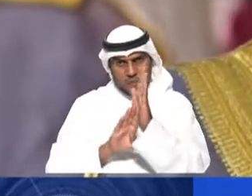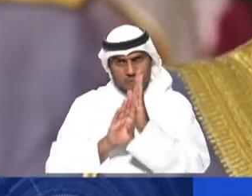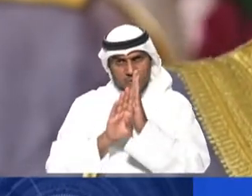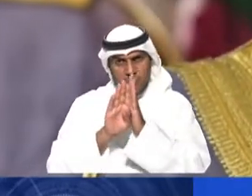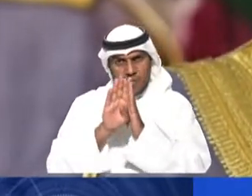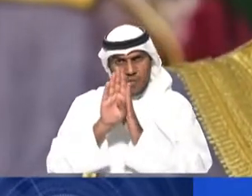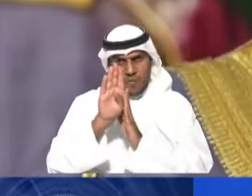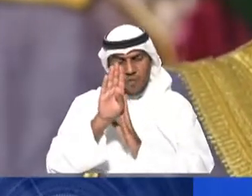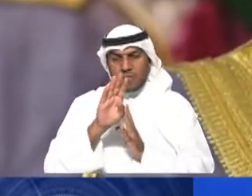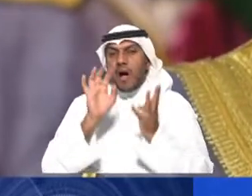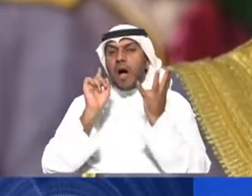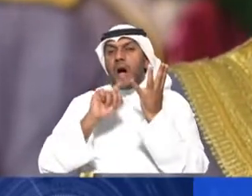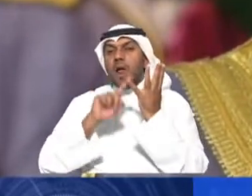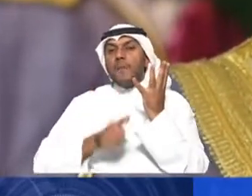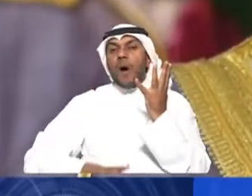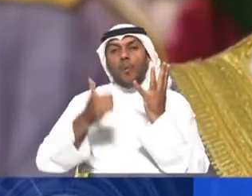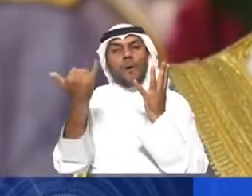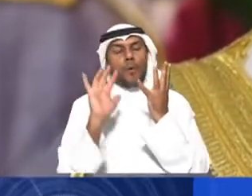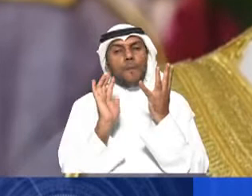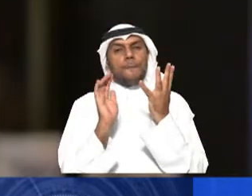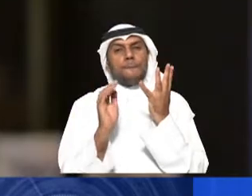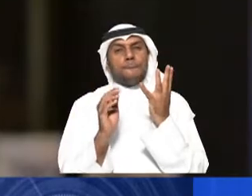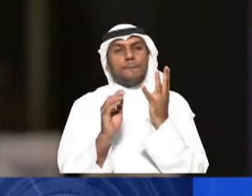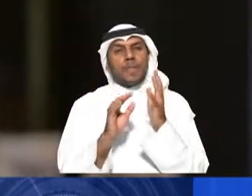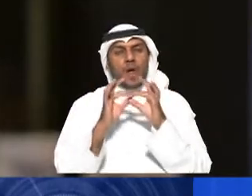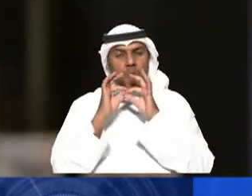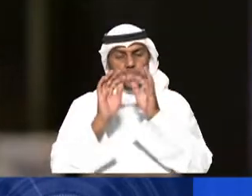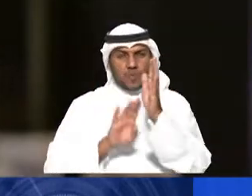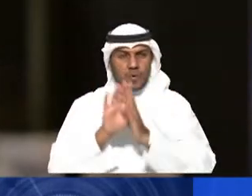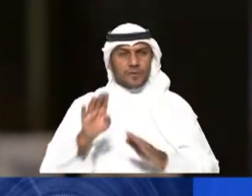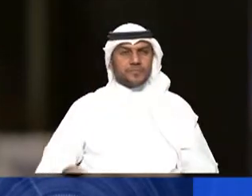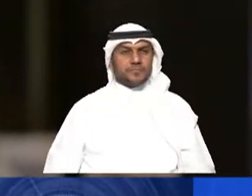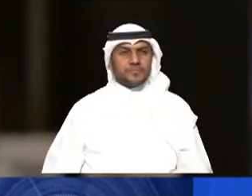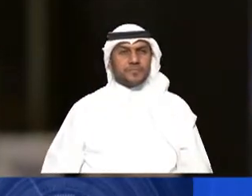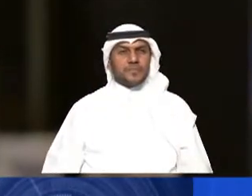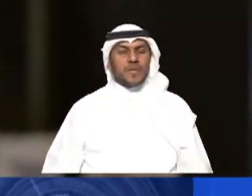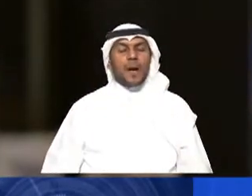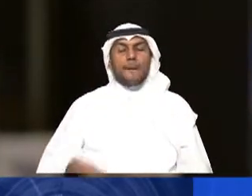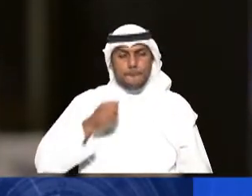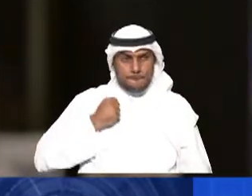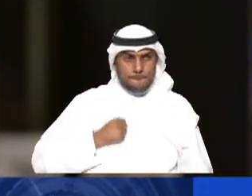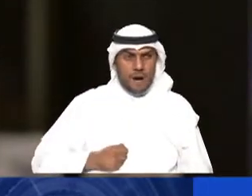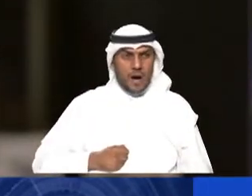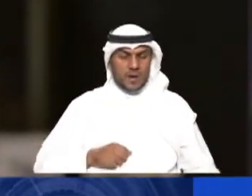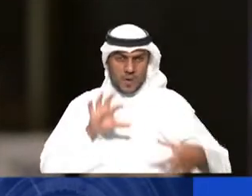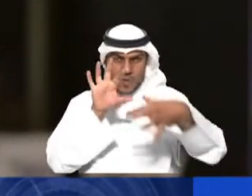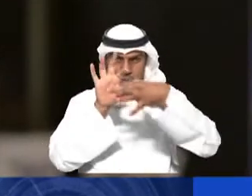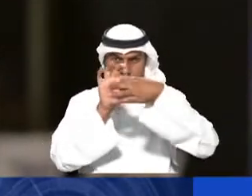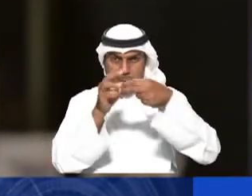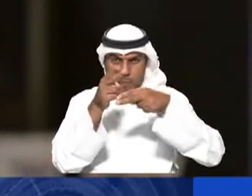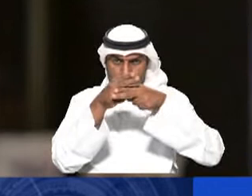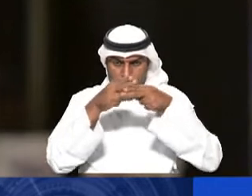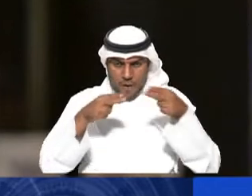التنمية المستدامة المقرر فيه بمنظمة الأمم المتحدة. أما بالنسبة للعلاقات بين مملكة البحرين ودولة الكويت فهي